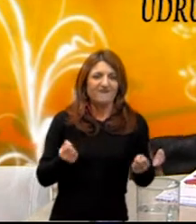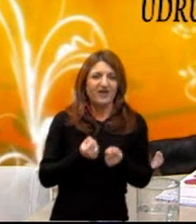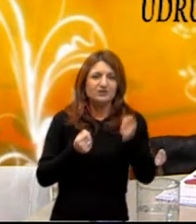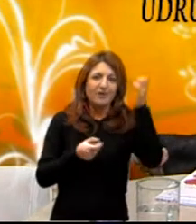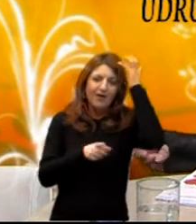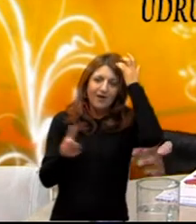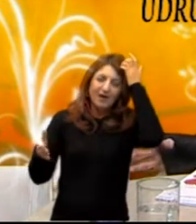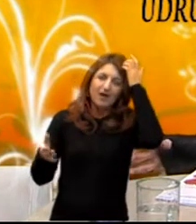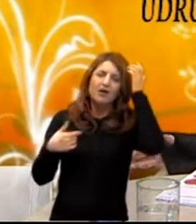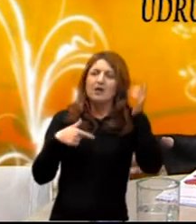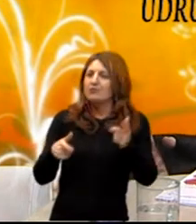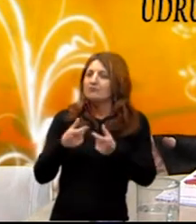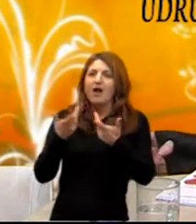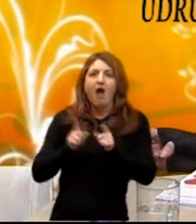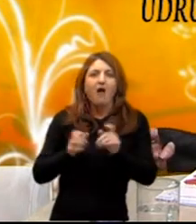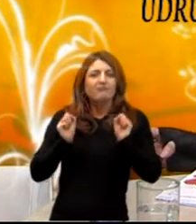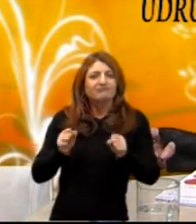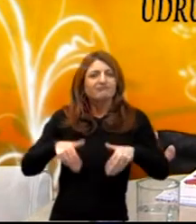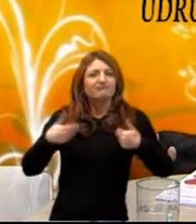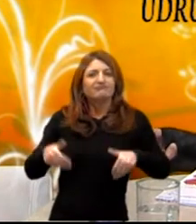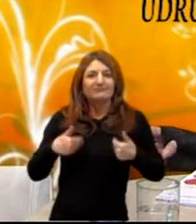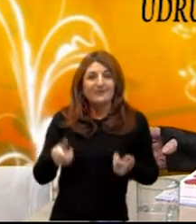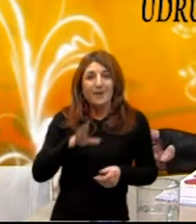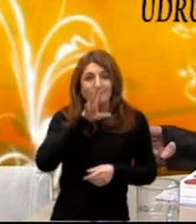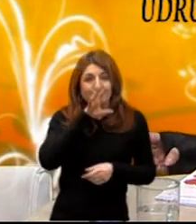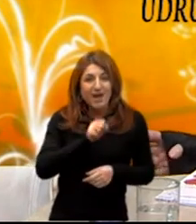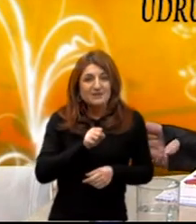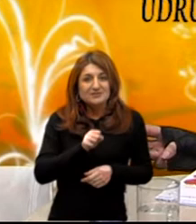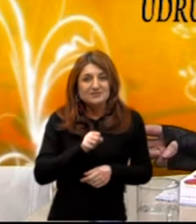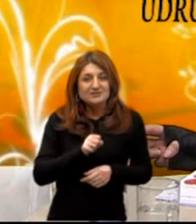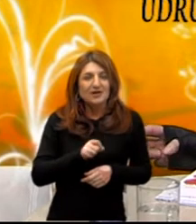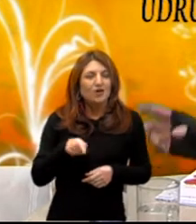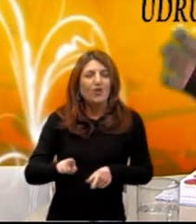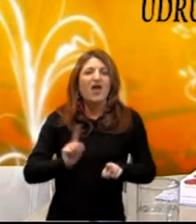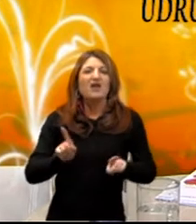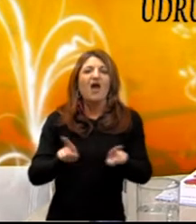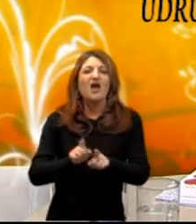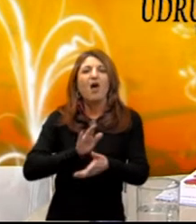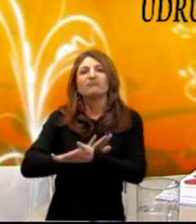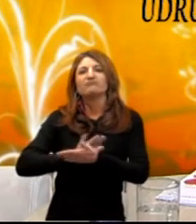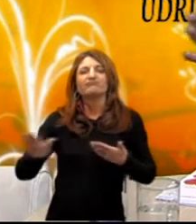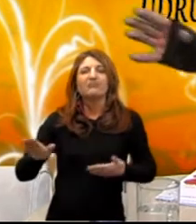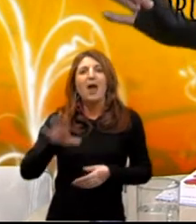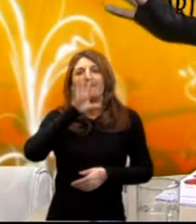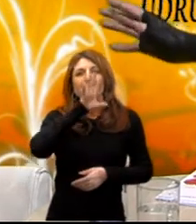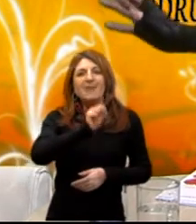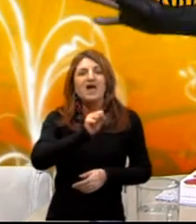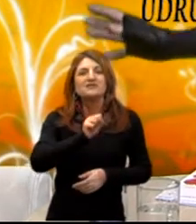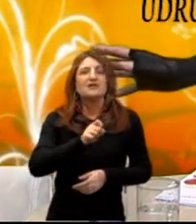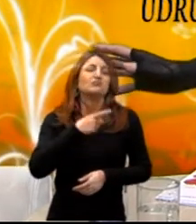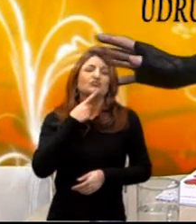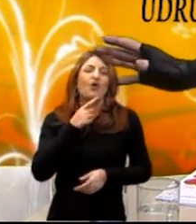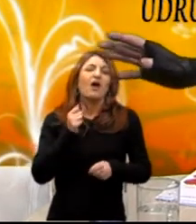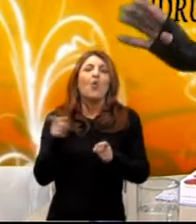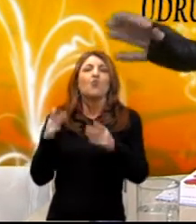mene je to isto tako oduševilo da pas nije samo pas. Kako mi mislimo, čuko koji leži u